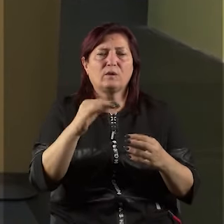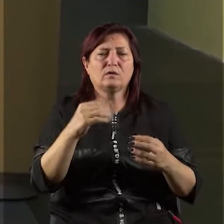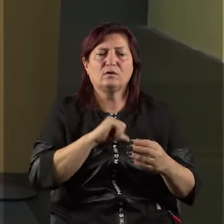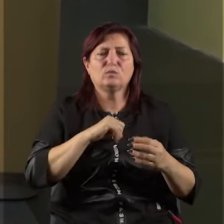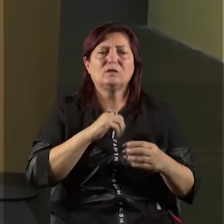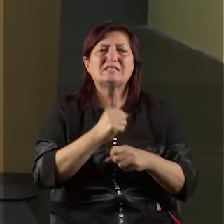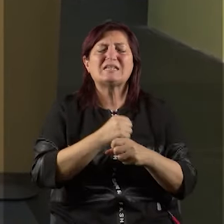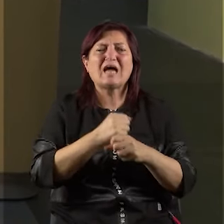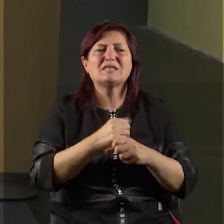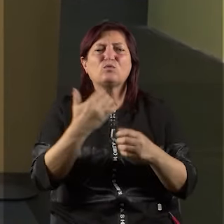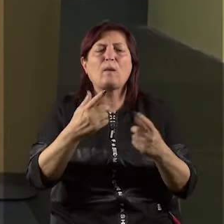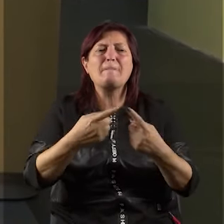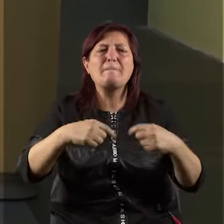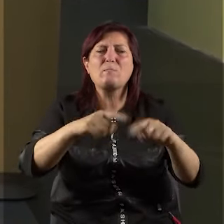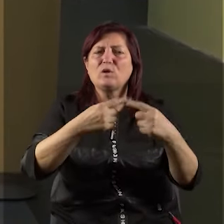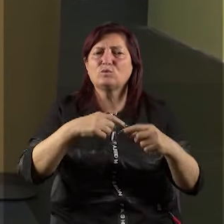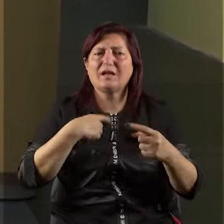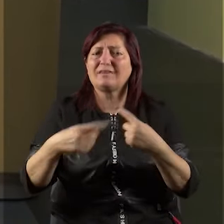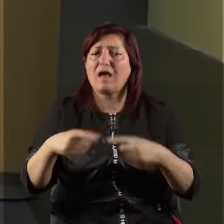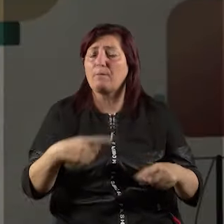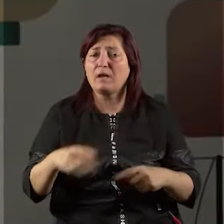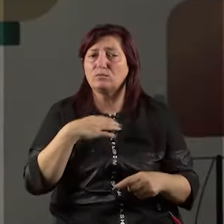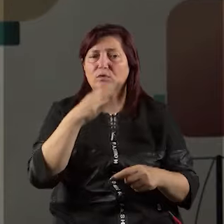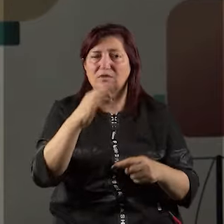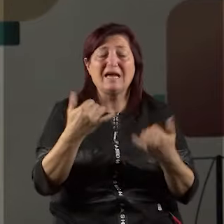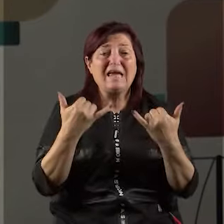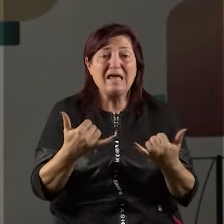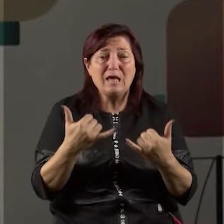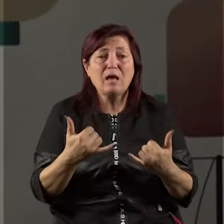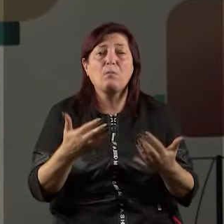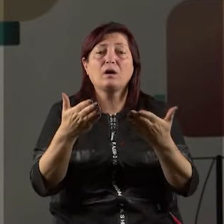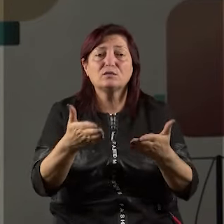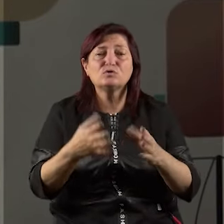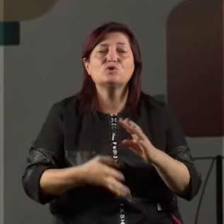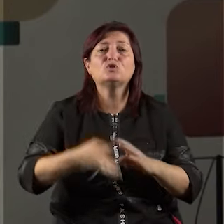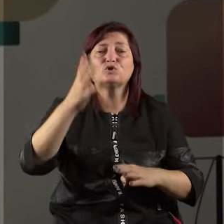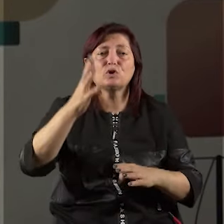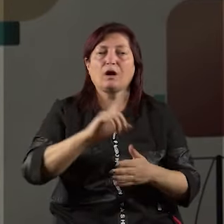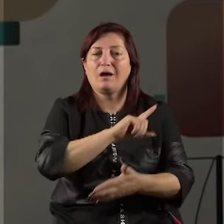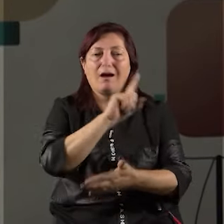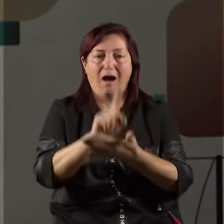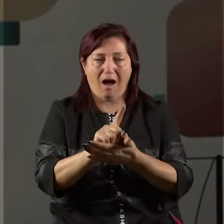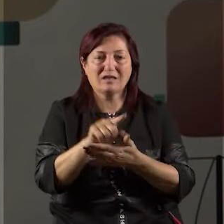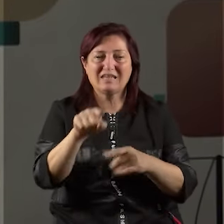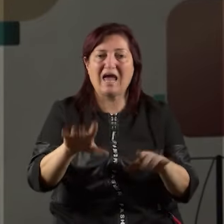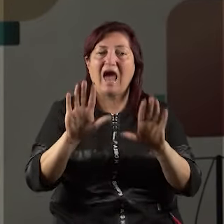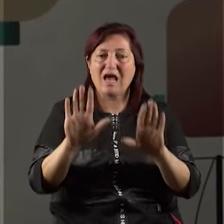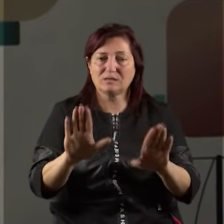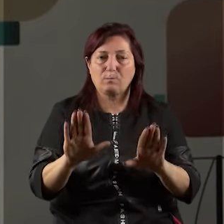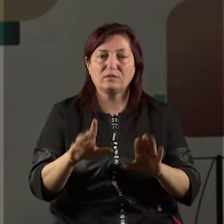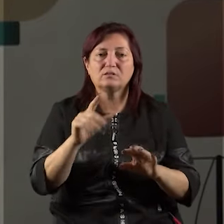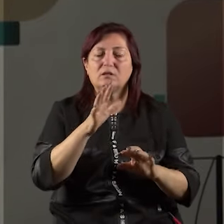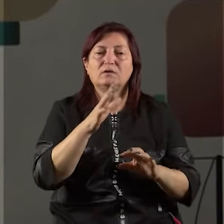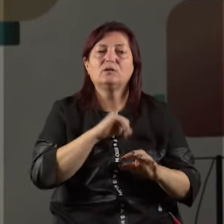ստեղծագործական միությունները, ես տարբերակում եմ մցնում, եւ հիմա այդ շենքերի հարցը այսպես դիտարկել, նաև